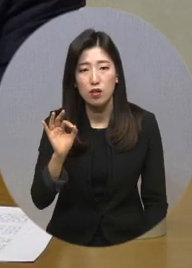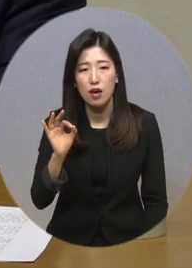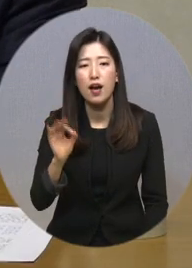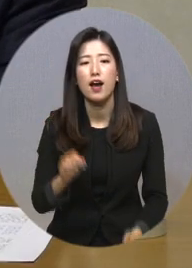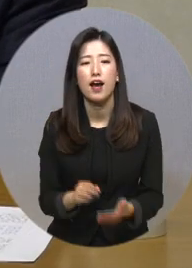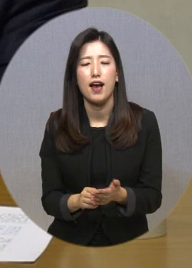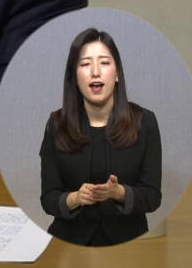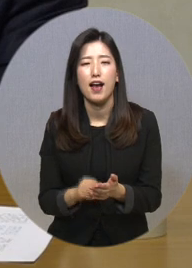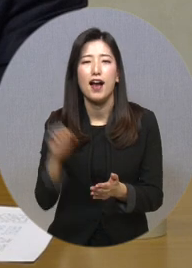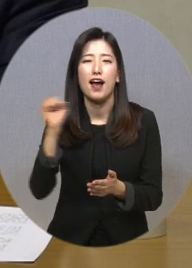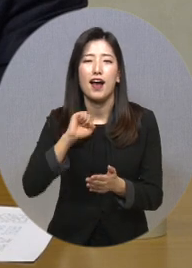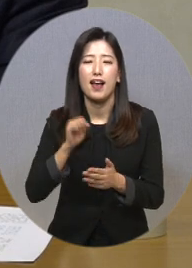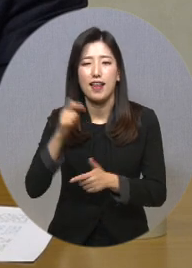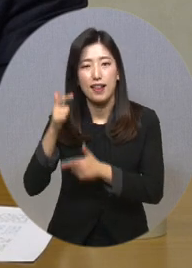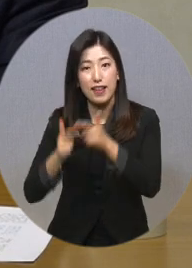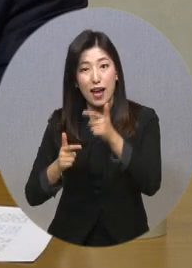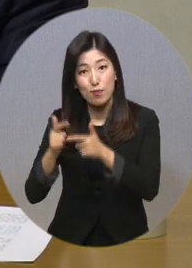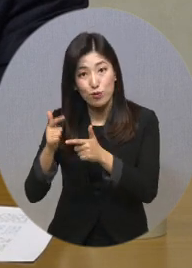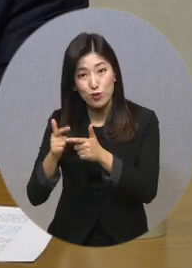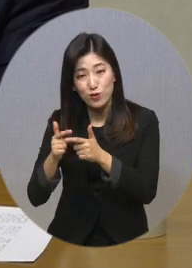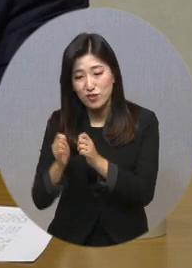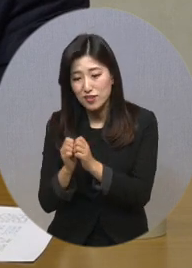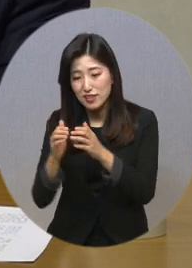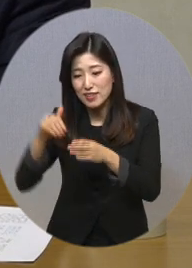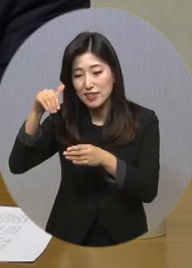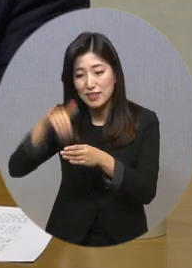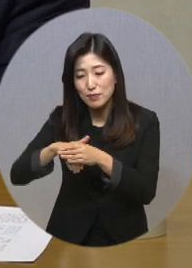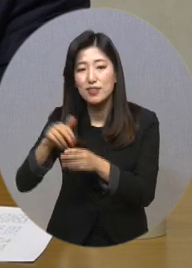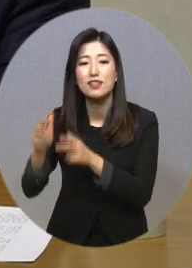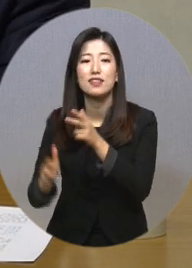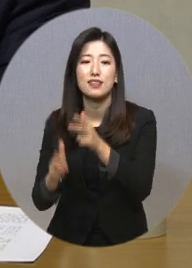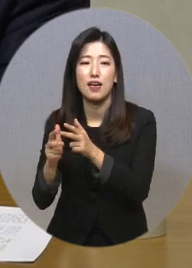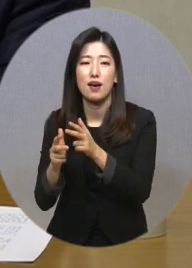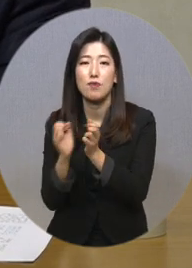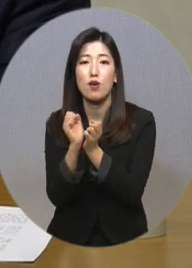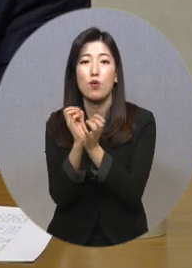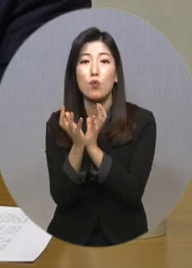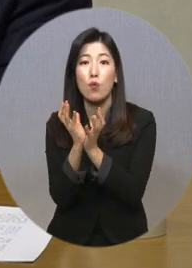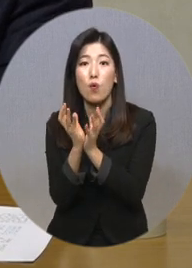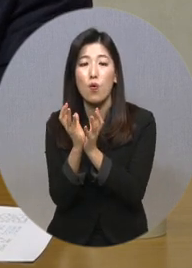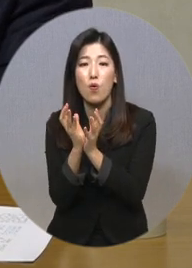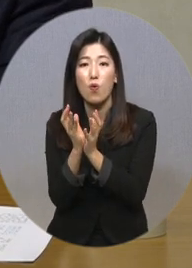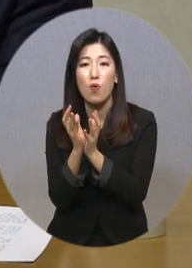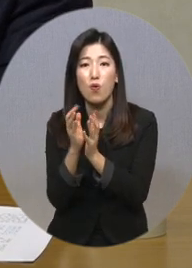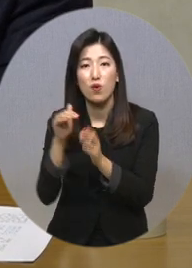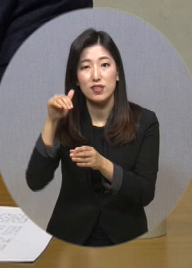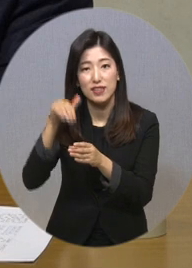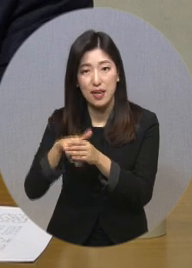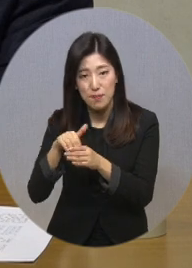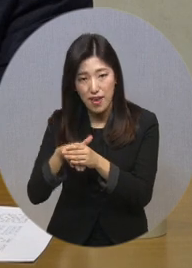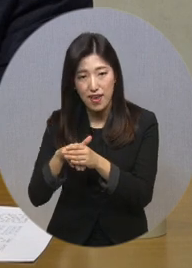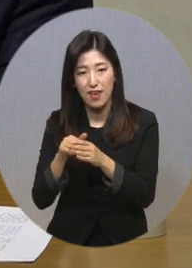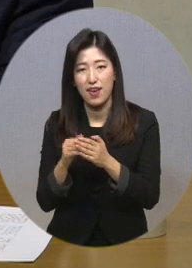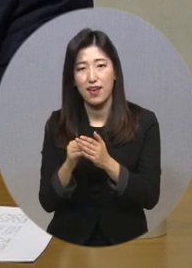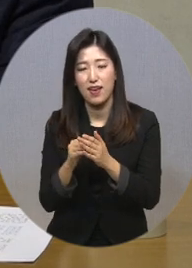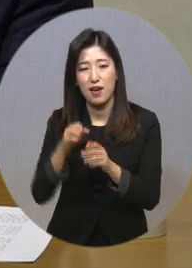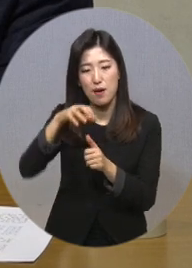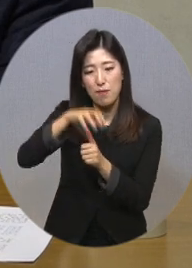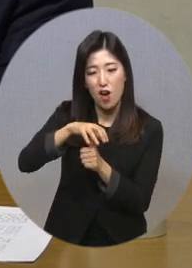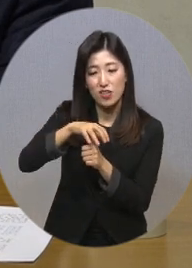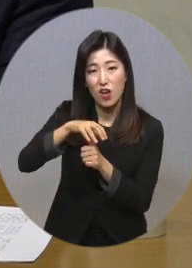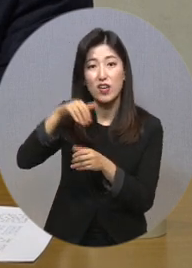모종사업, 묘목사업, 그 다음에 화훼재배, 그 다음에 버섯재배 이러한